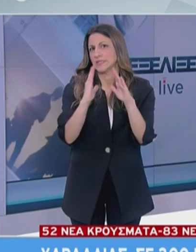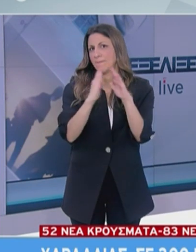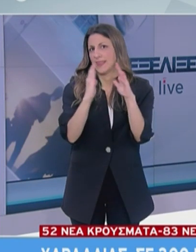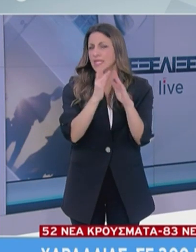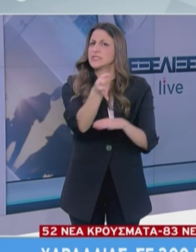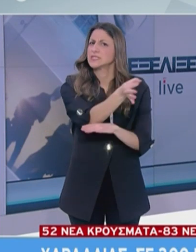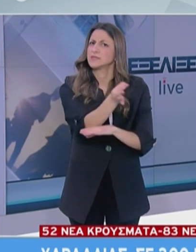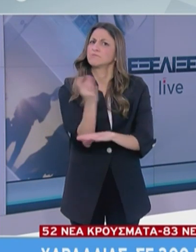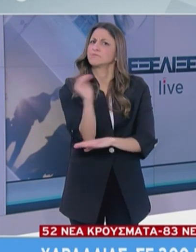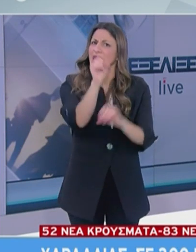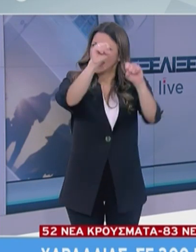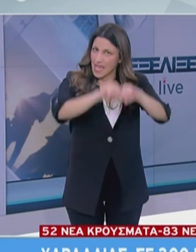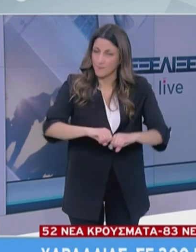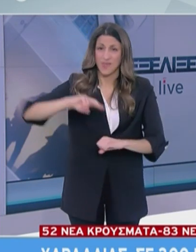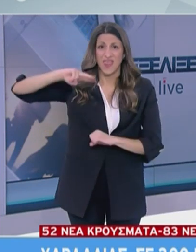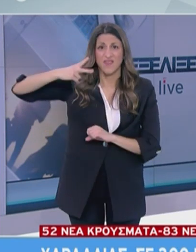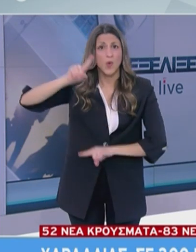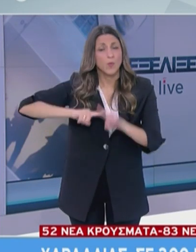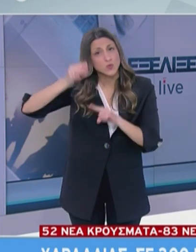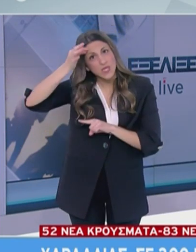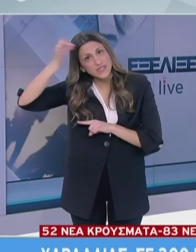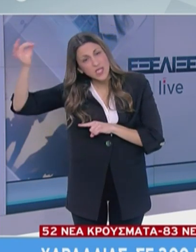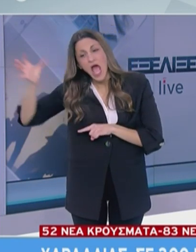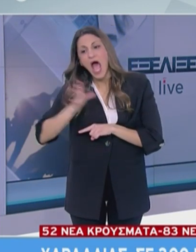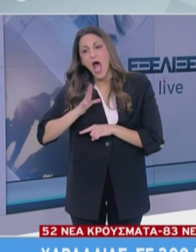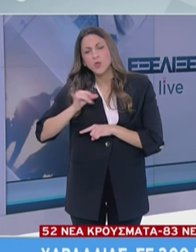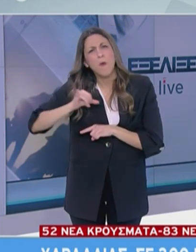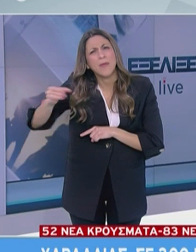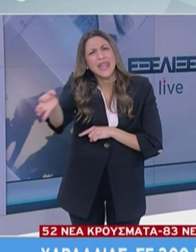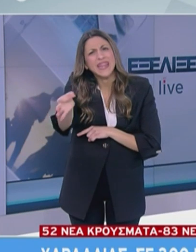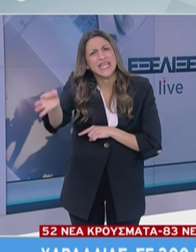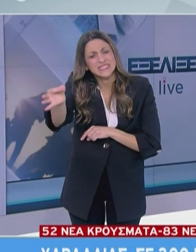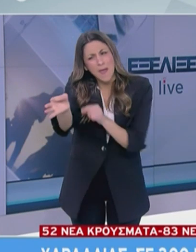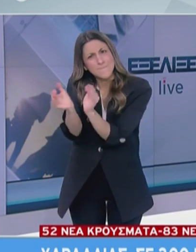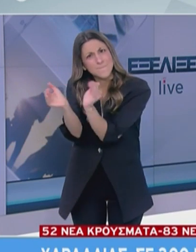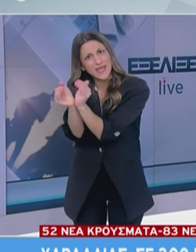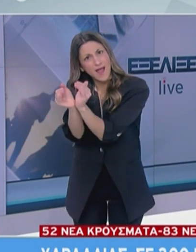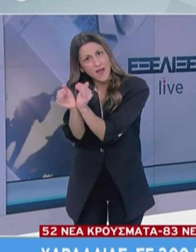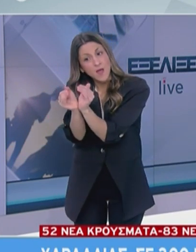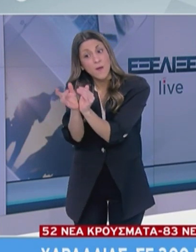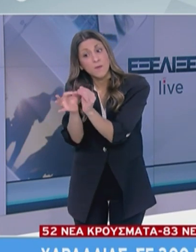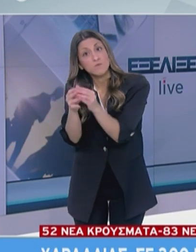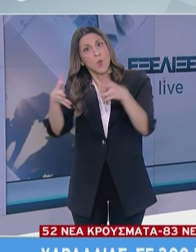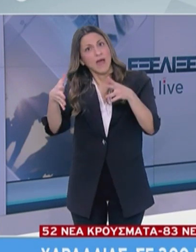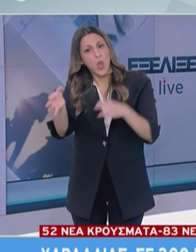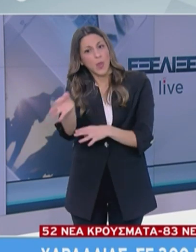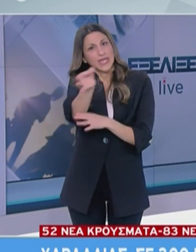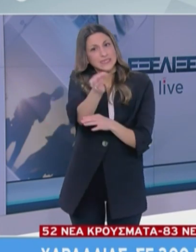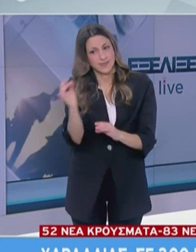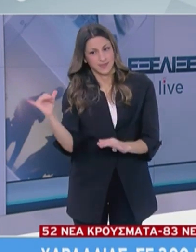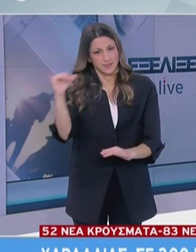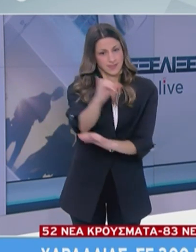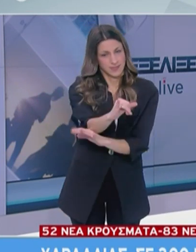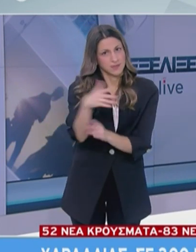νησί κατοικίας τους και Β. των κατοίκων των μικρών νησιών προς τα μεγαλύτερα εντός του ίδιου Δήμου και για λόγους